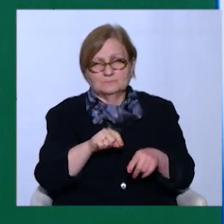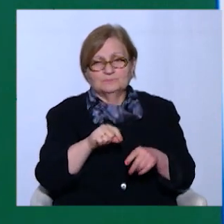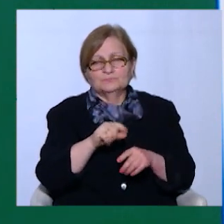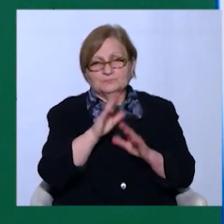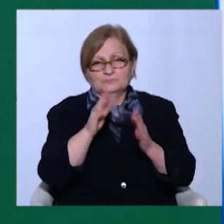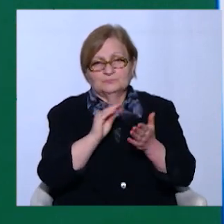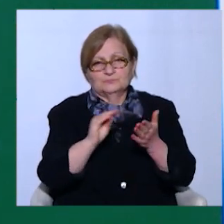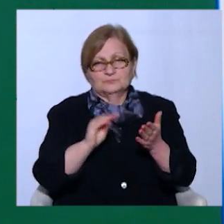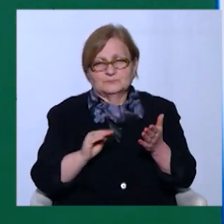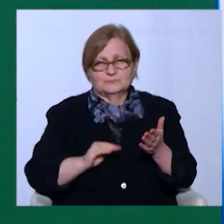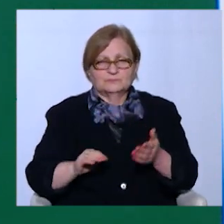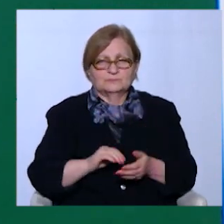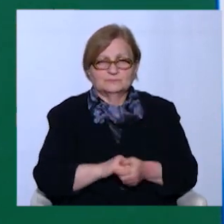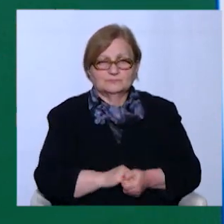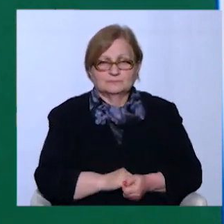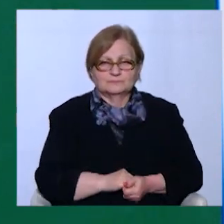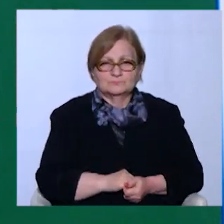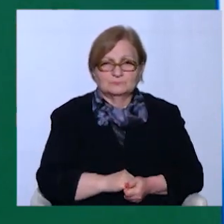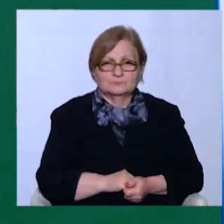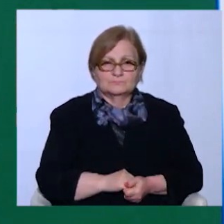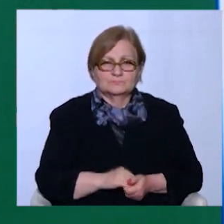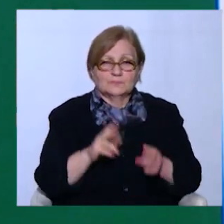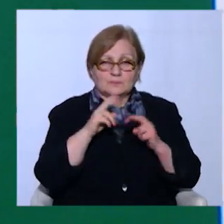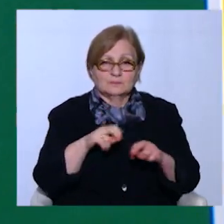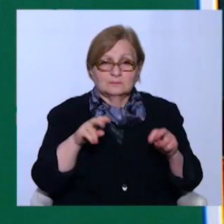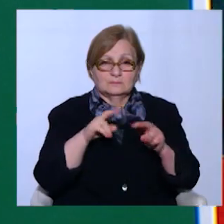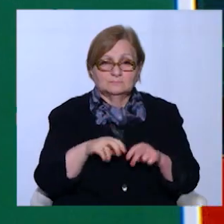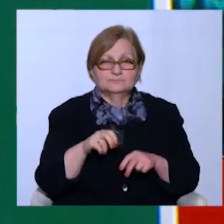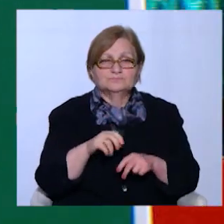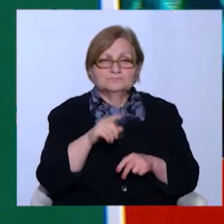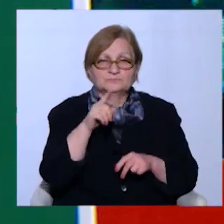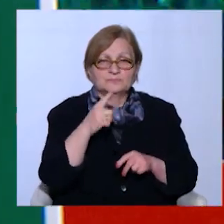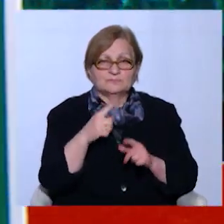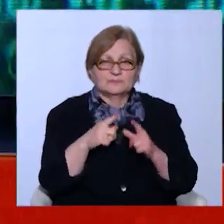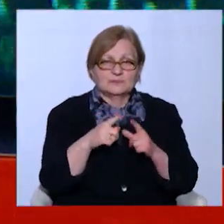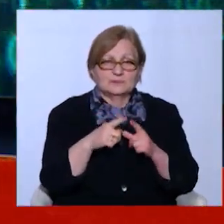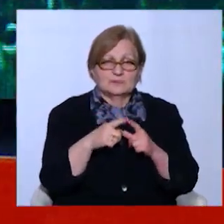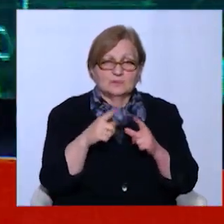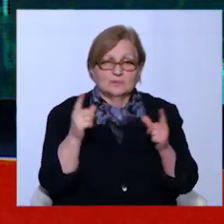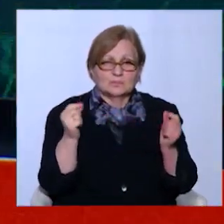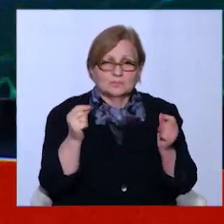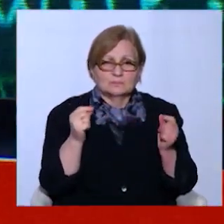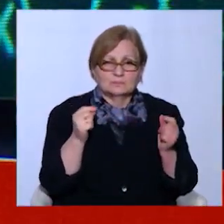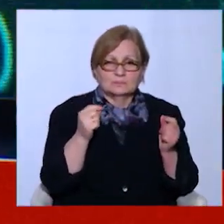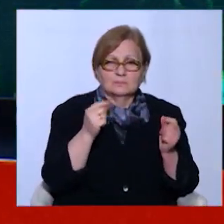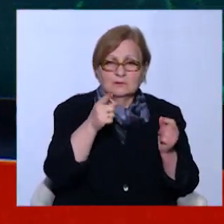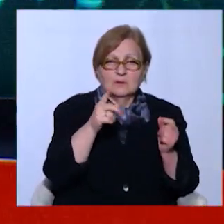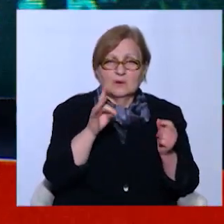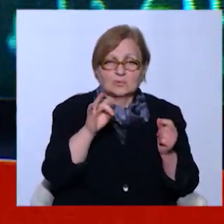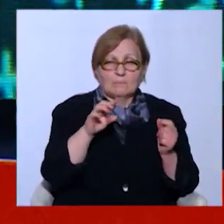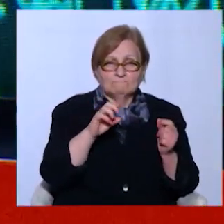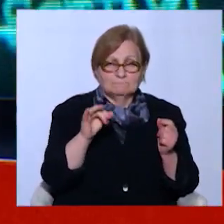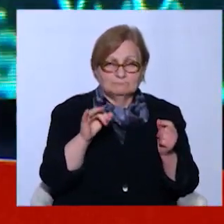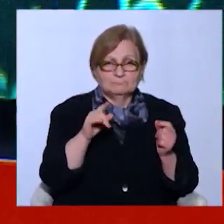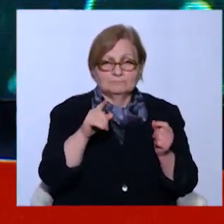მოცემულობა და ნაბიჯ-ნაბიჯ ამოხსენით. განვიხილოთ კიდევ ერთი ამოცანა. ამოცანა არის ესეთი. მოცემული გვაქვს რომბი,